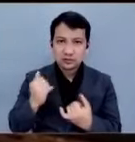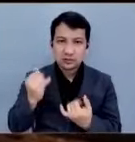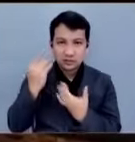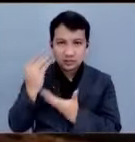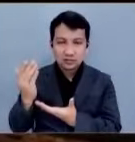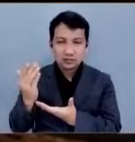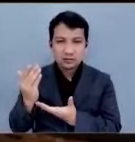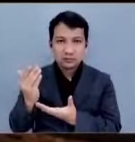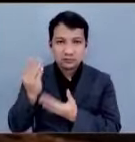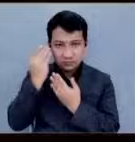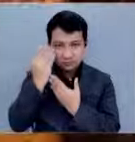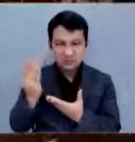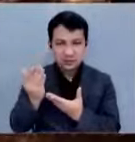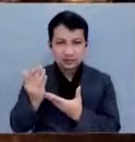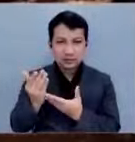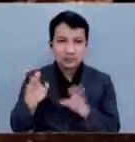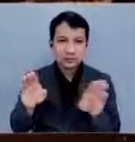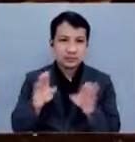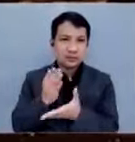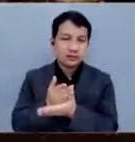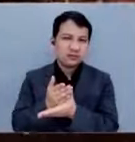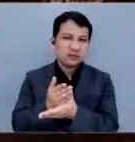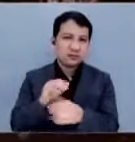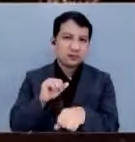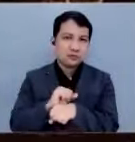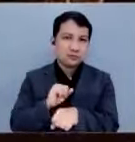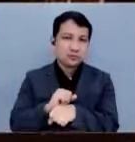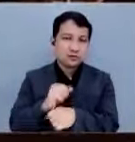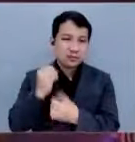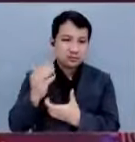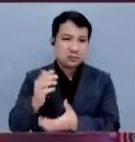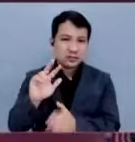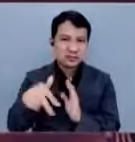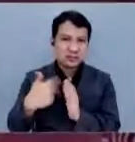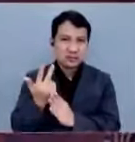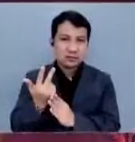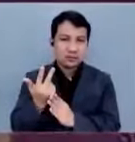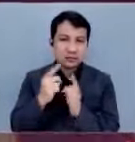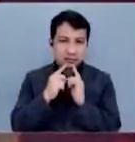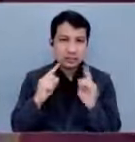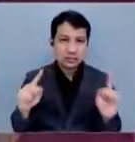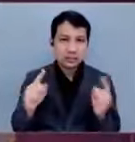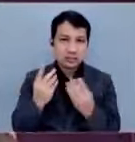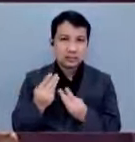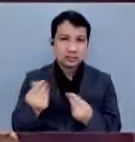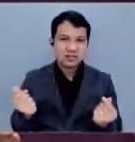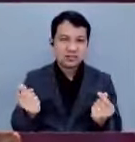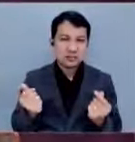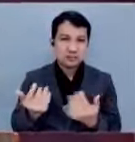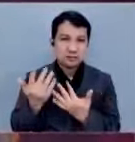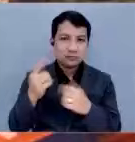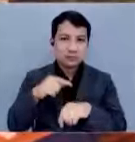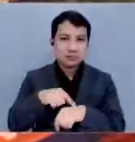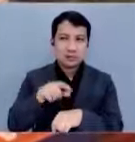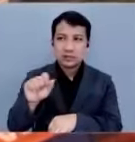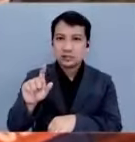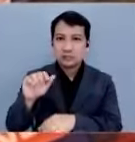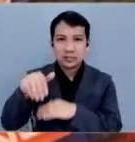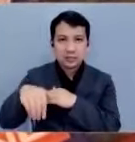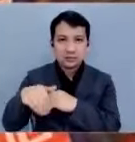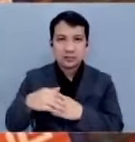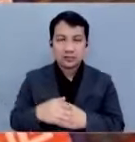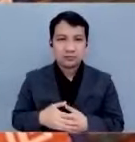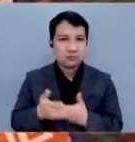mahihinto po yung pasok namin. Inabot ng 3 oras bago idineklarang fire out ang sunog, pasado alas 11 ng gabi. Wala